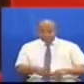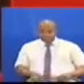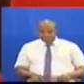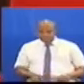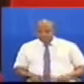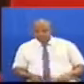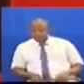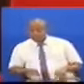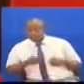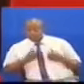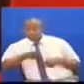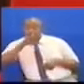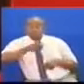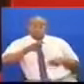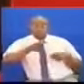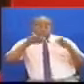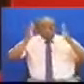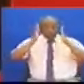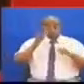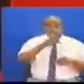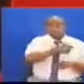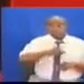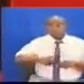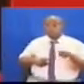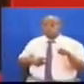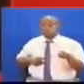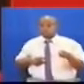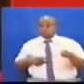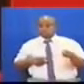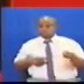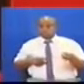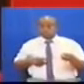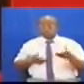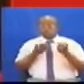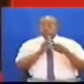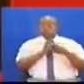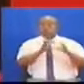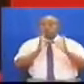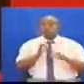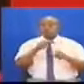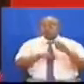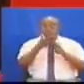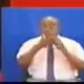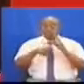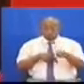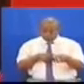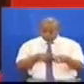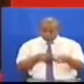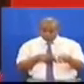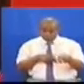Lakini kumpongeza sana Mheshimiwa Rais kwa leadership yake anayotuongoza katika taifa letu hili. Mheshimiwa